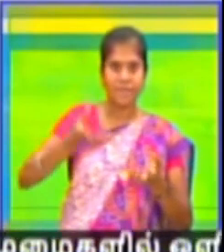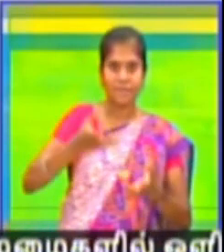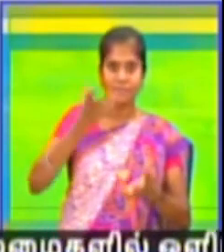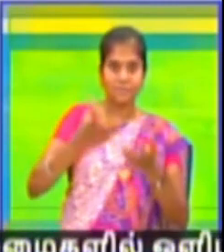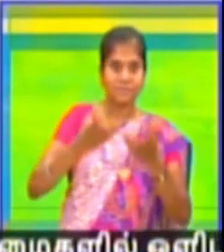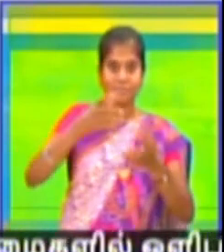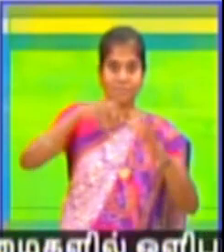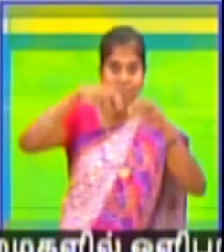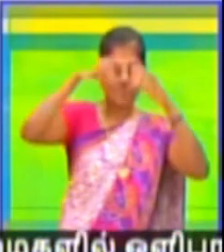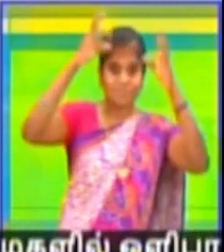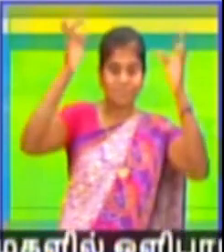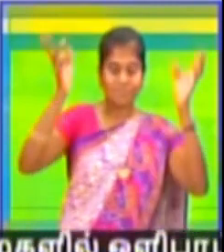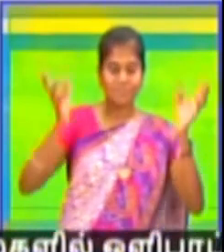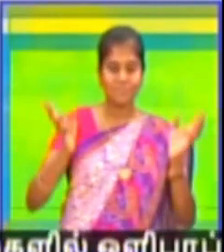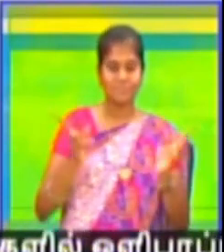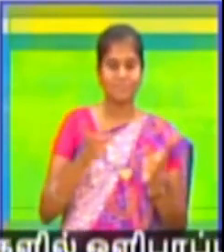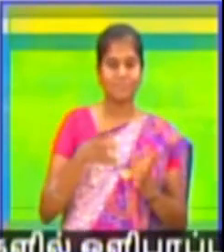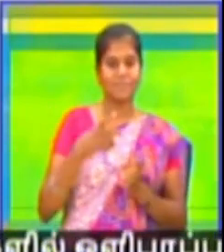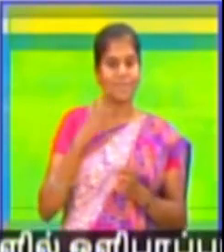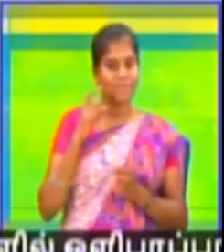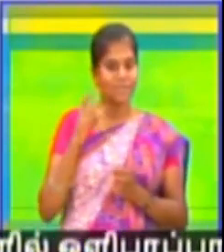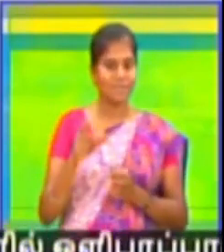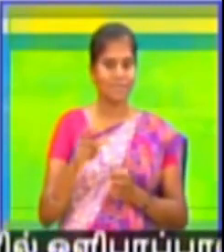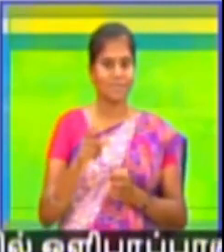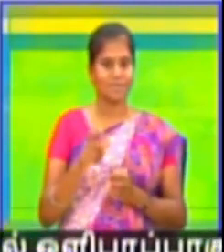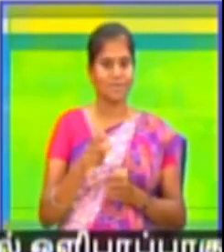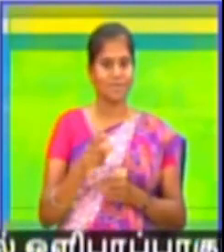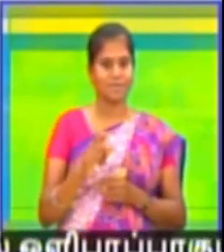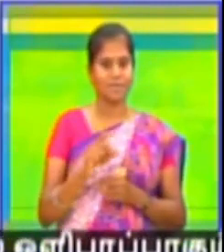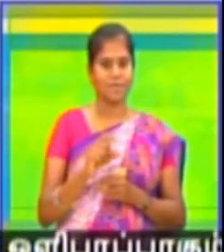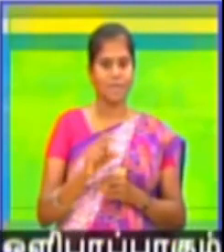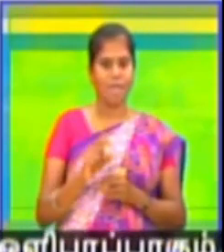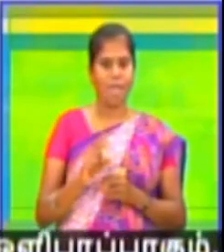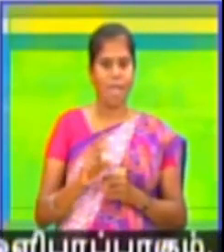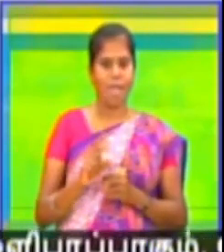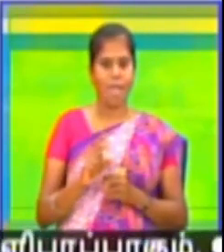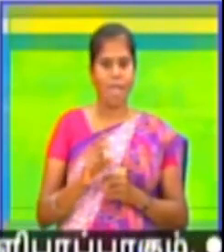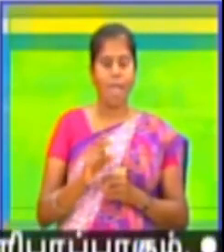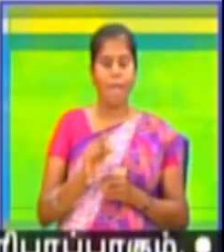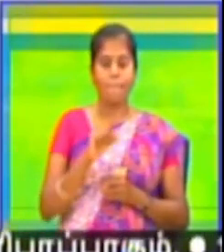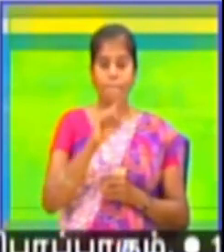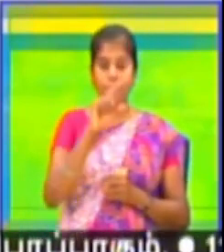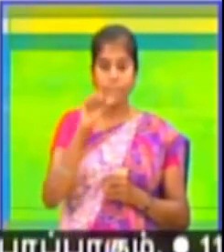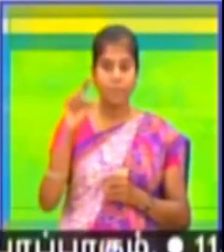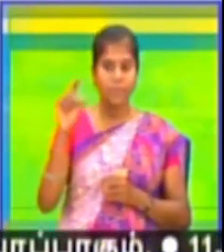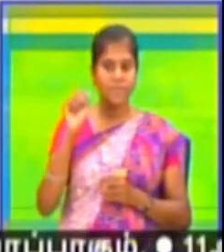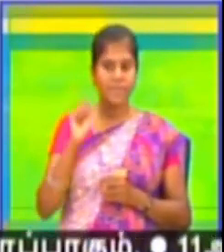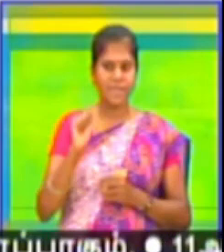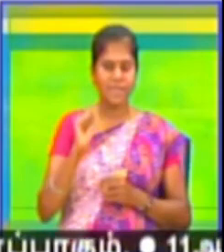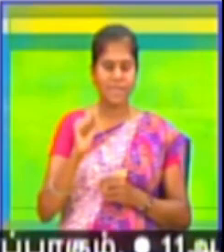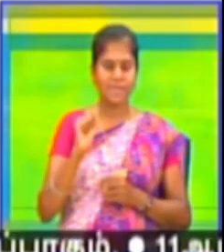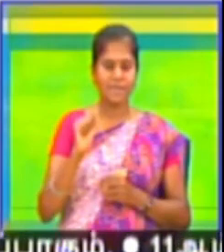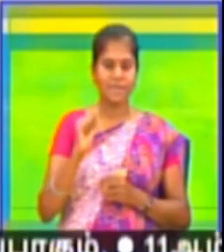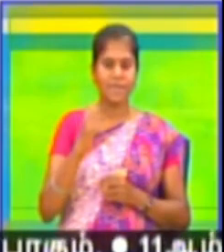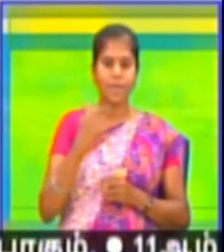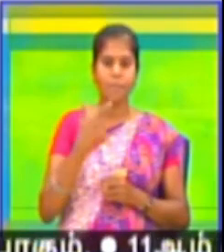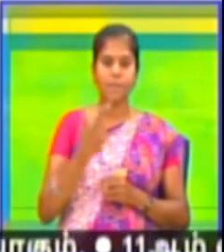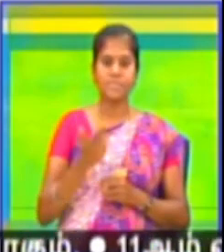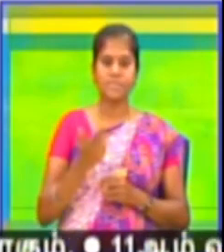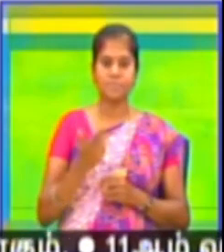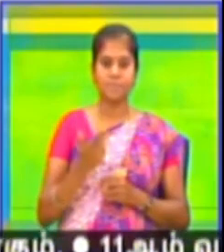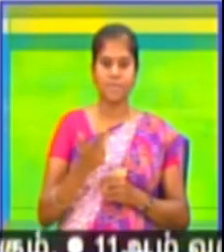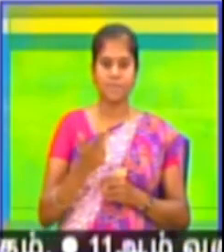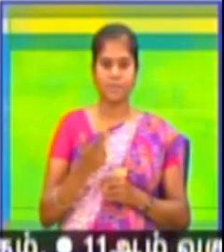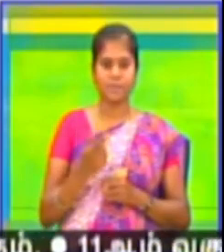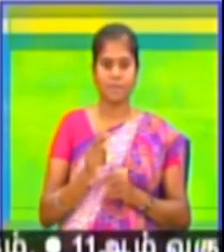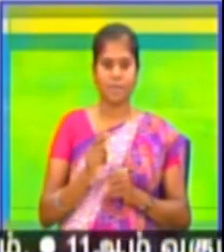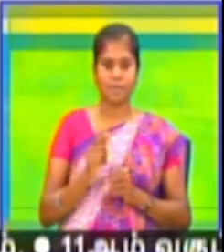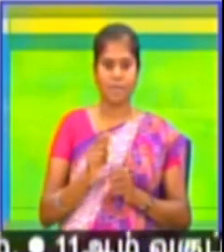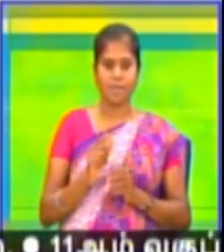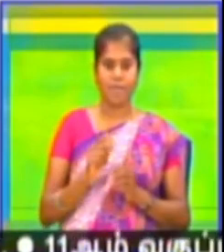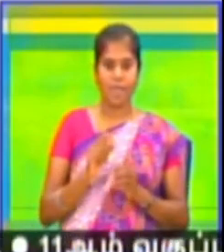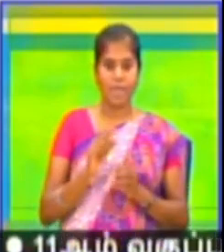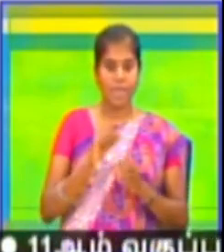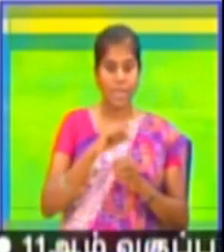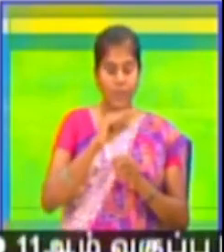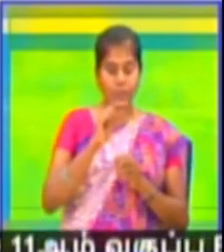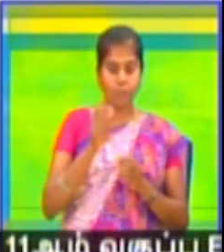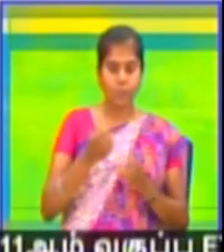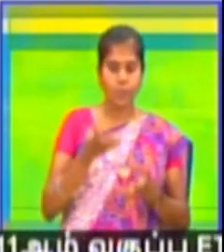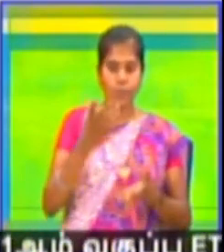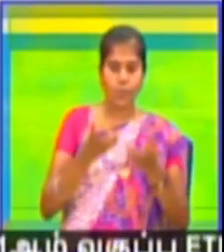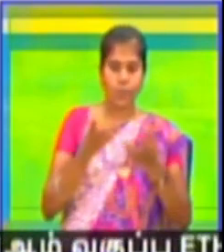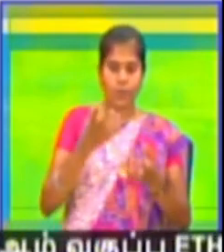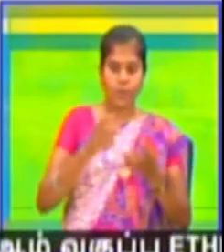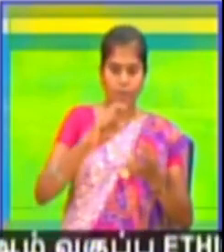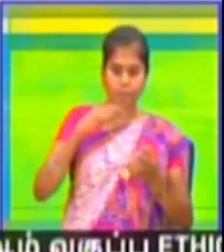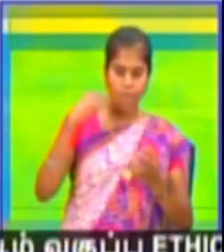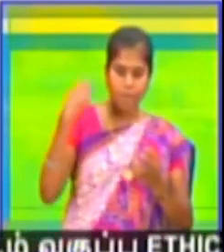சொல்கிறோம். இது எங்கே காணப்படுதுன்னா, பசிபிக் நெருப்பு வளையத்தினுடைய ஒரு பகுதியாக காணப்படுது. இதை பற்றி நம்ம முதல் டைமில் படிச்சிருக்கோம்,